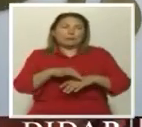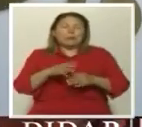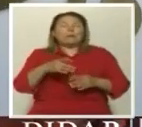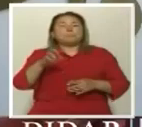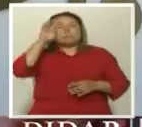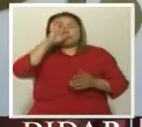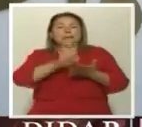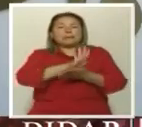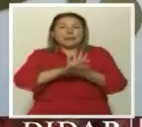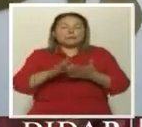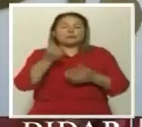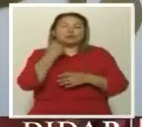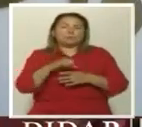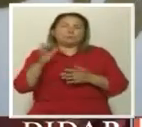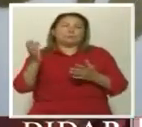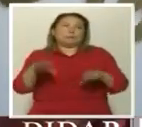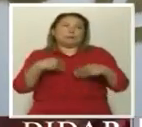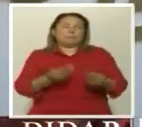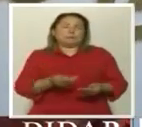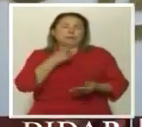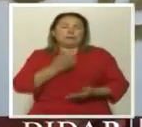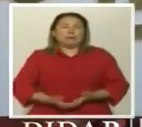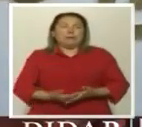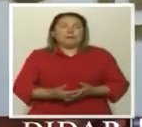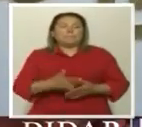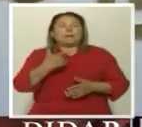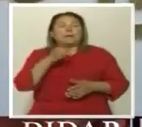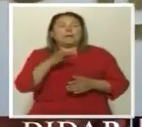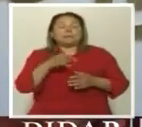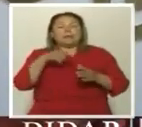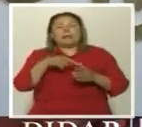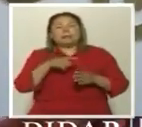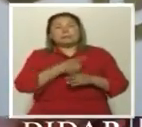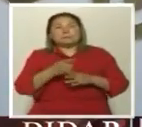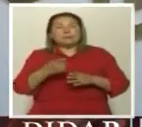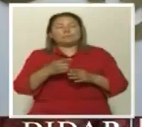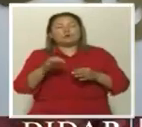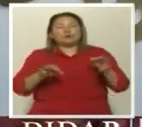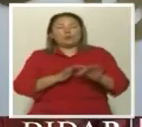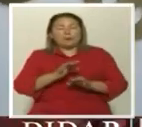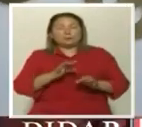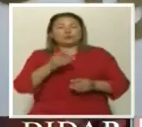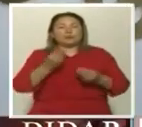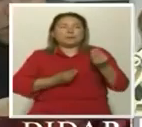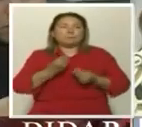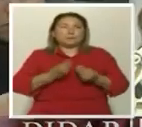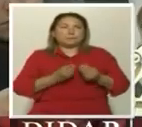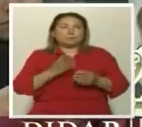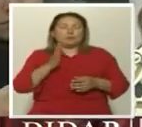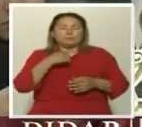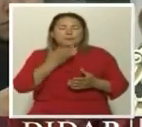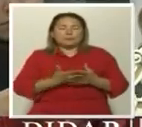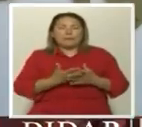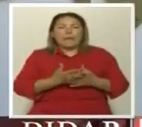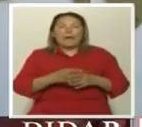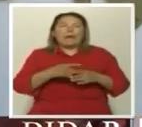гранты бойынша жеңімпаз атанды. Грант аясында әлеуметтік жоба ретінде жайдарман ойындарын ұйымдастыратын боламыз.